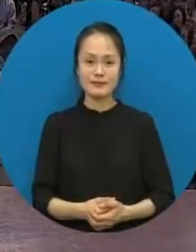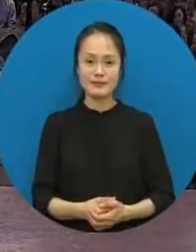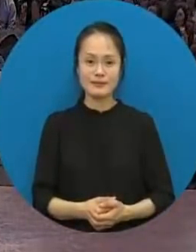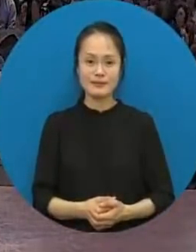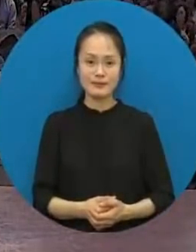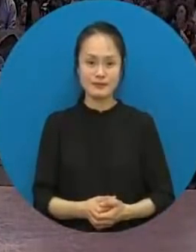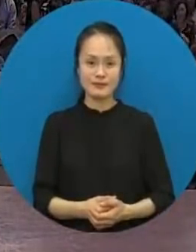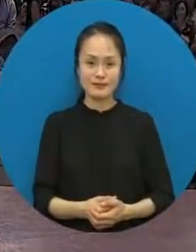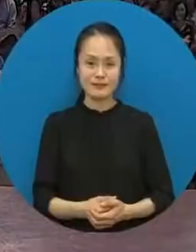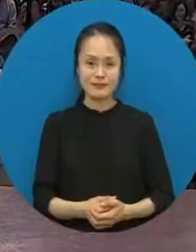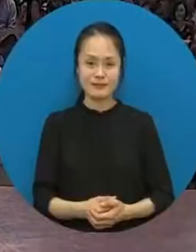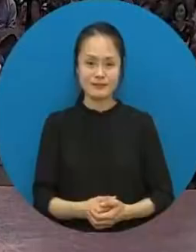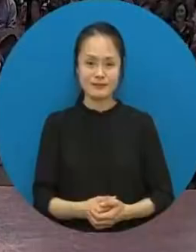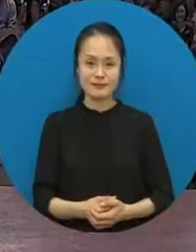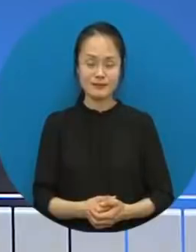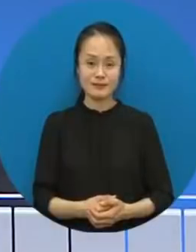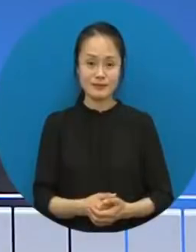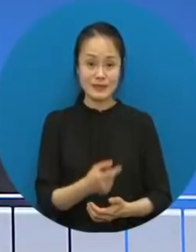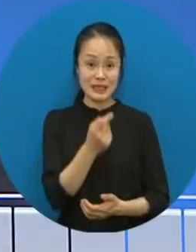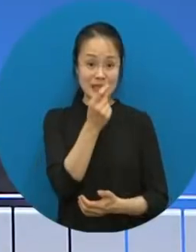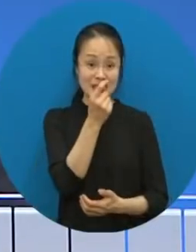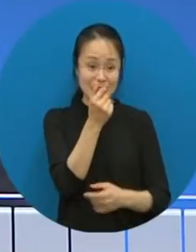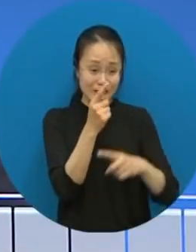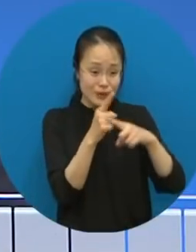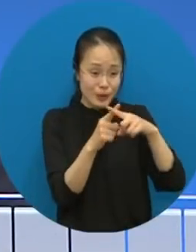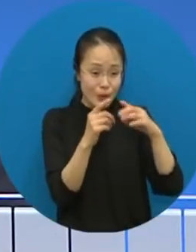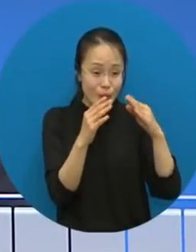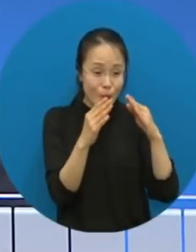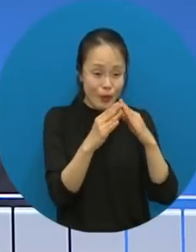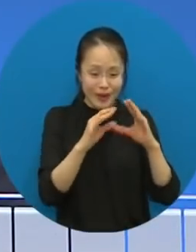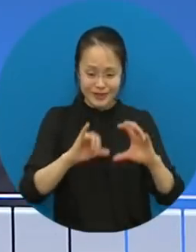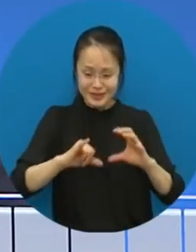그래서 작은 교회란 건 없습니다.